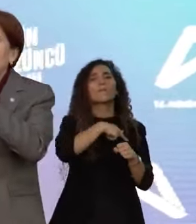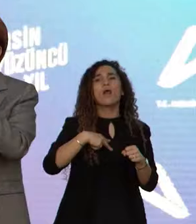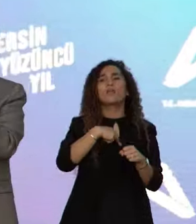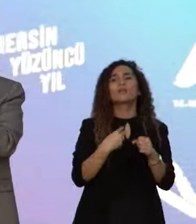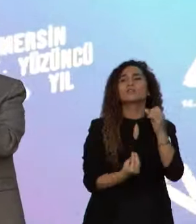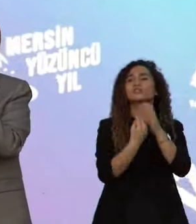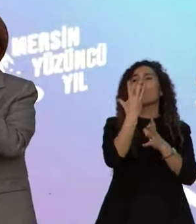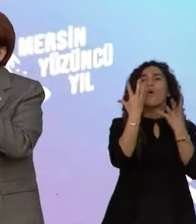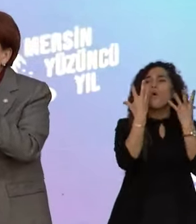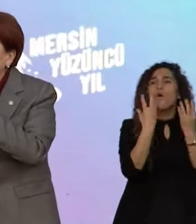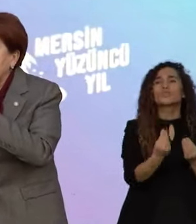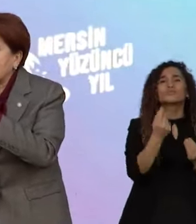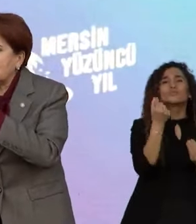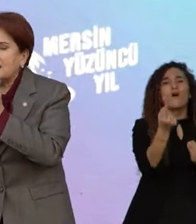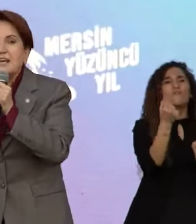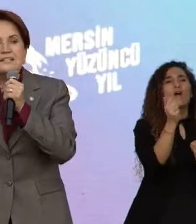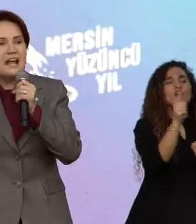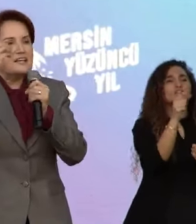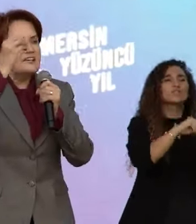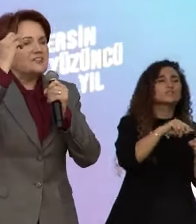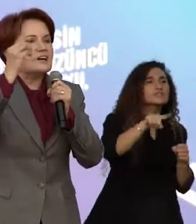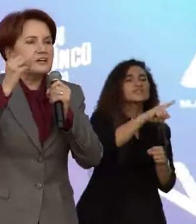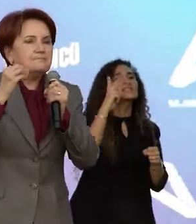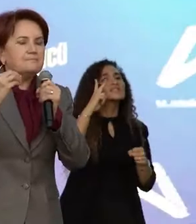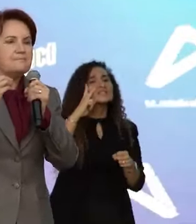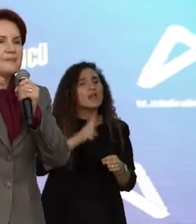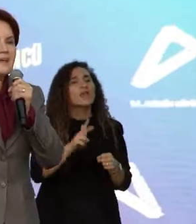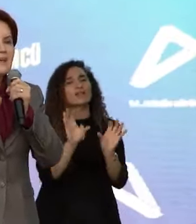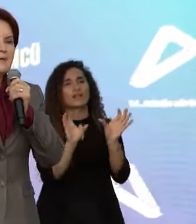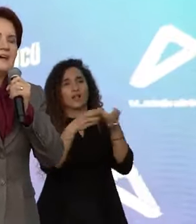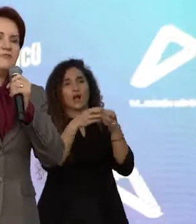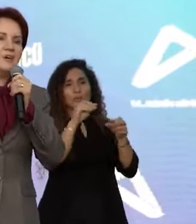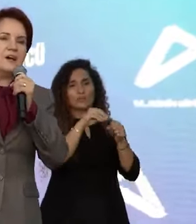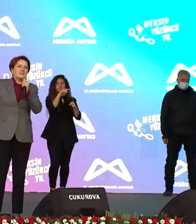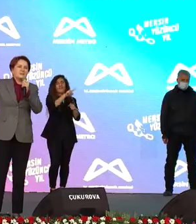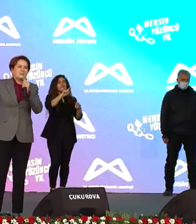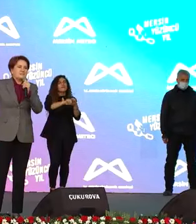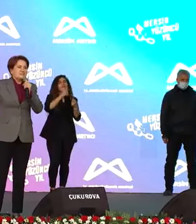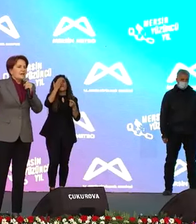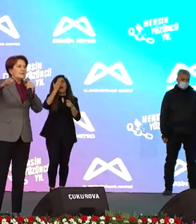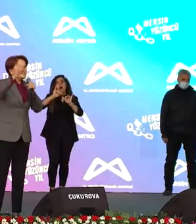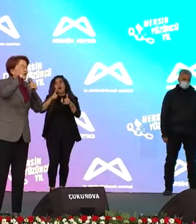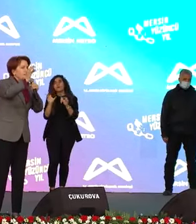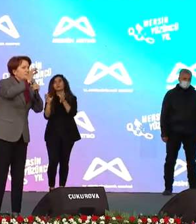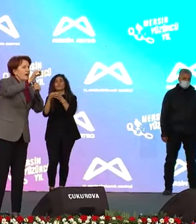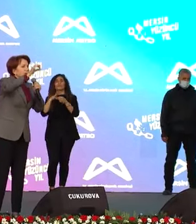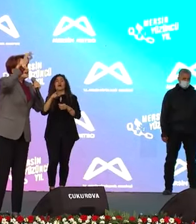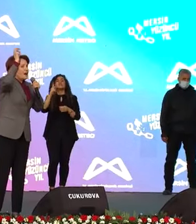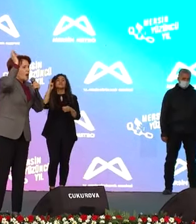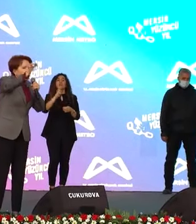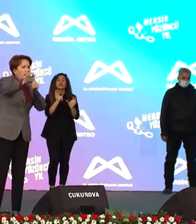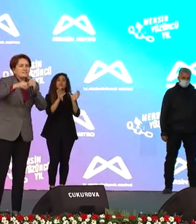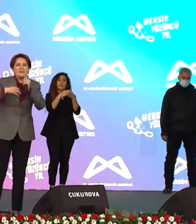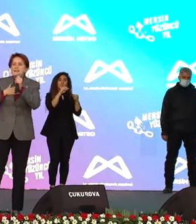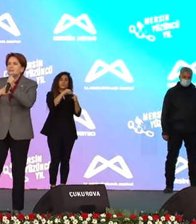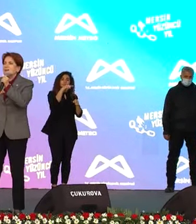ortaya koyduğu küçücük ilçelerdeki zengin takım, bir de fukaralar var. Zenginler